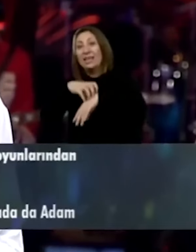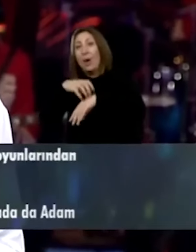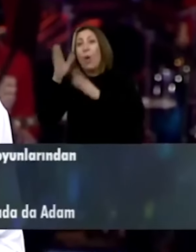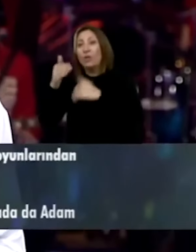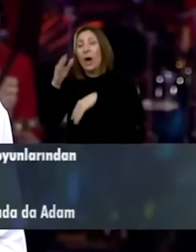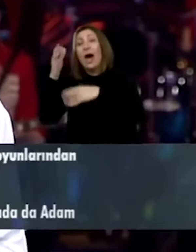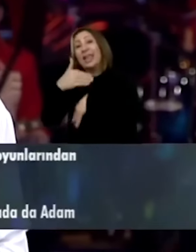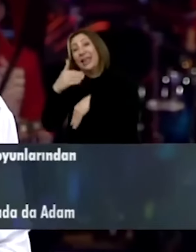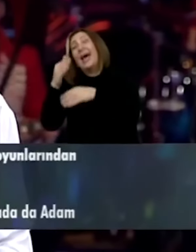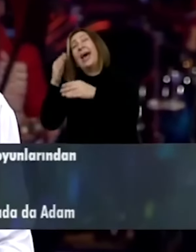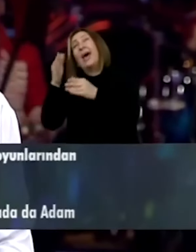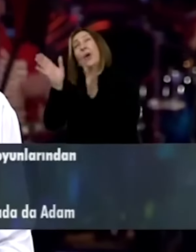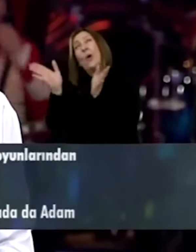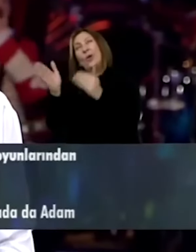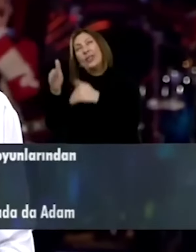Adam.